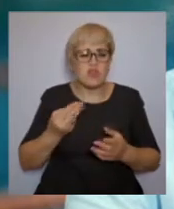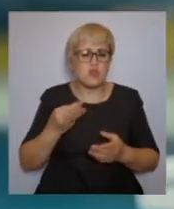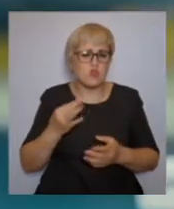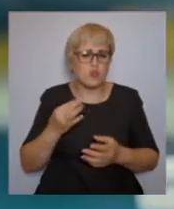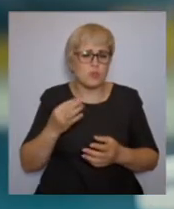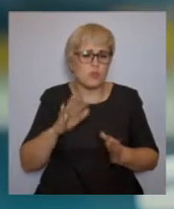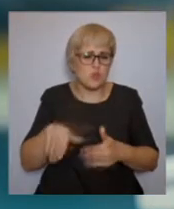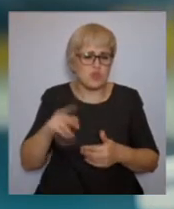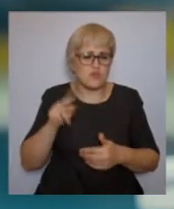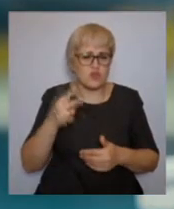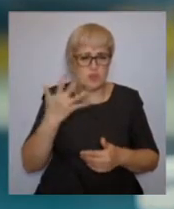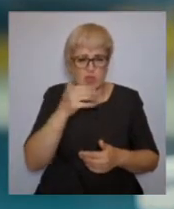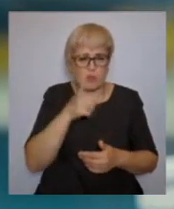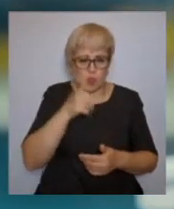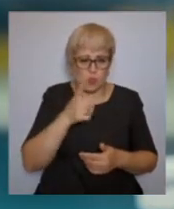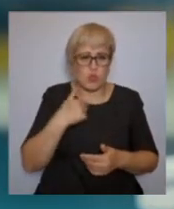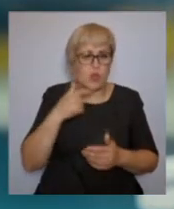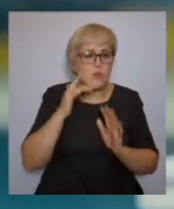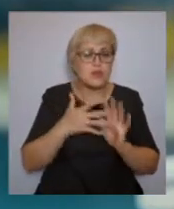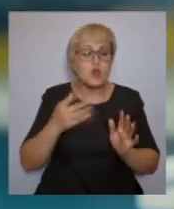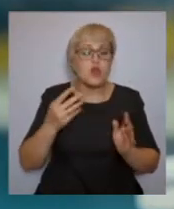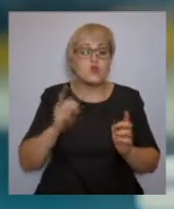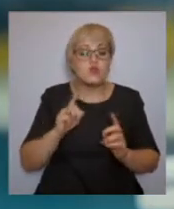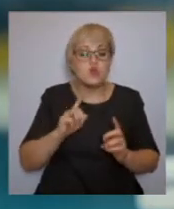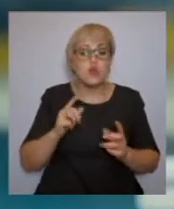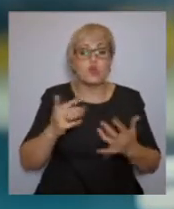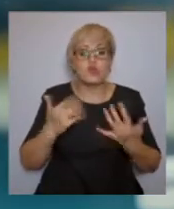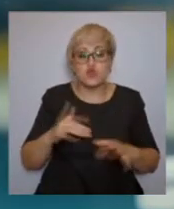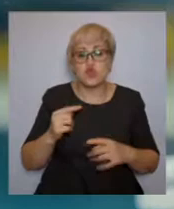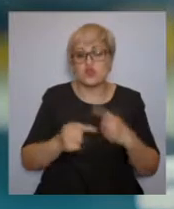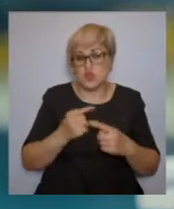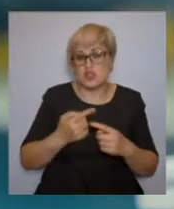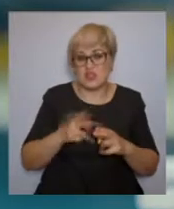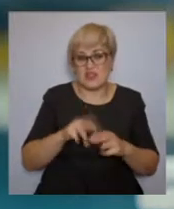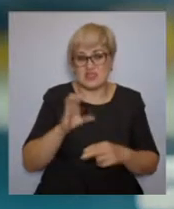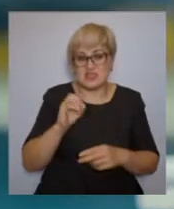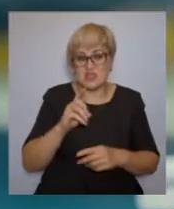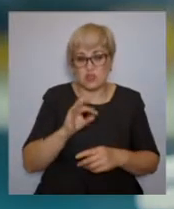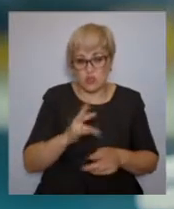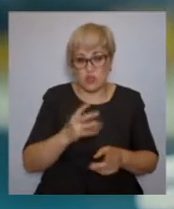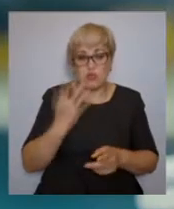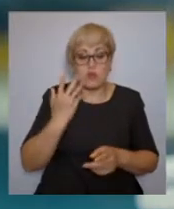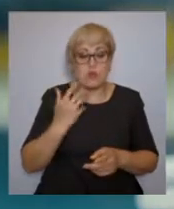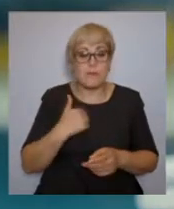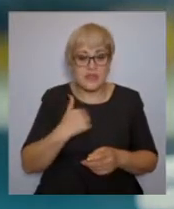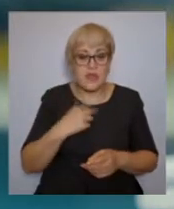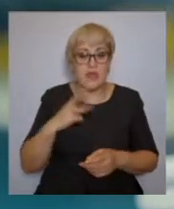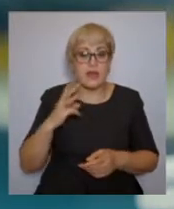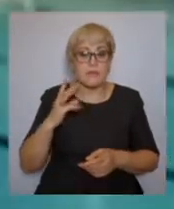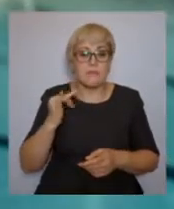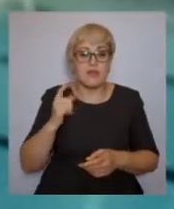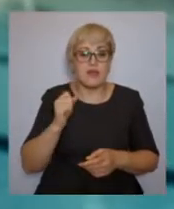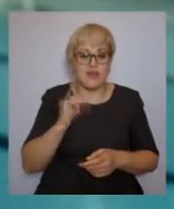там молодых молодой спортсмен со своими амбициями вроде как все равно кажется что то там где то лучше ему будет все что-то ну и конечно